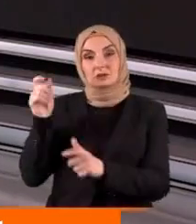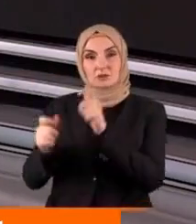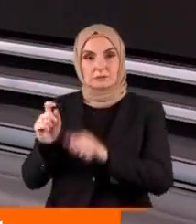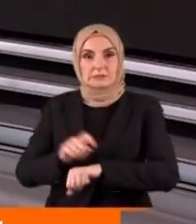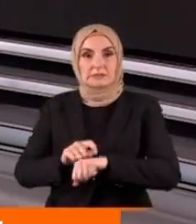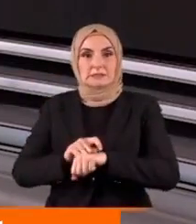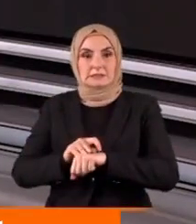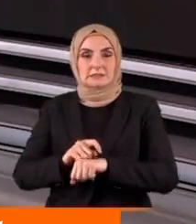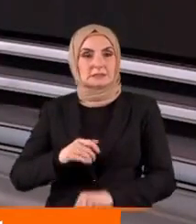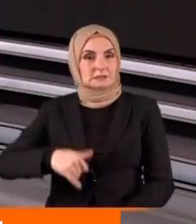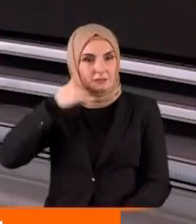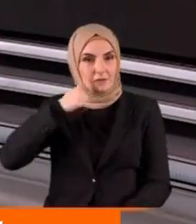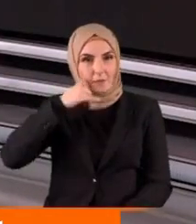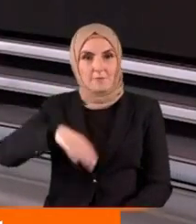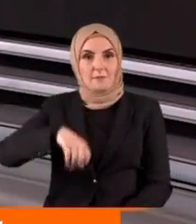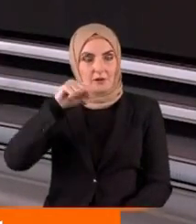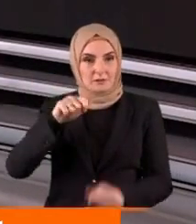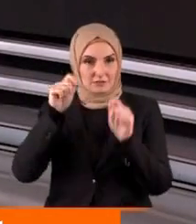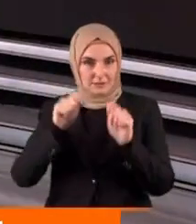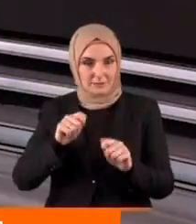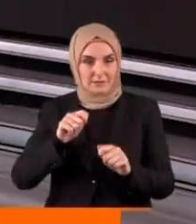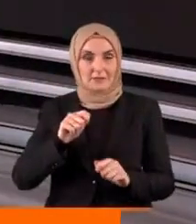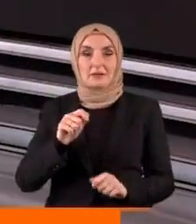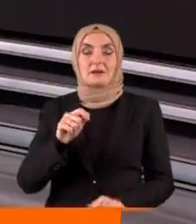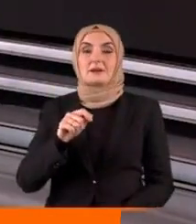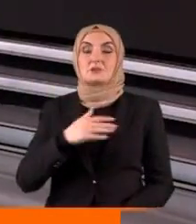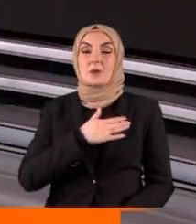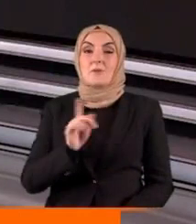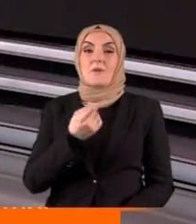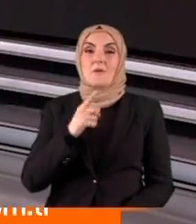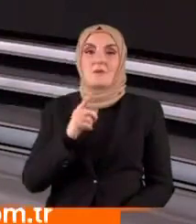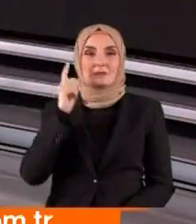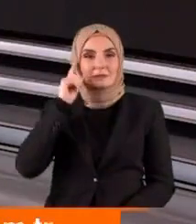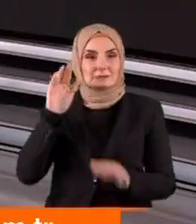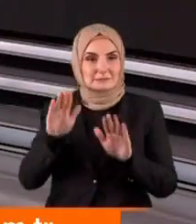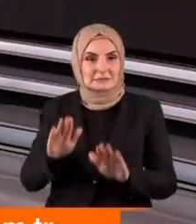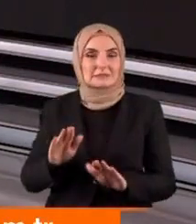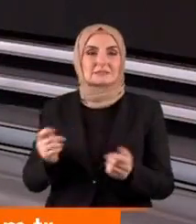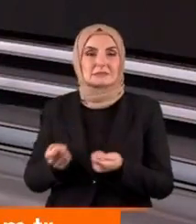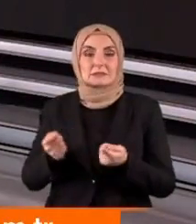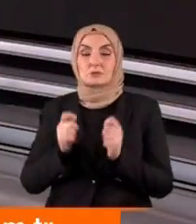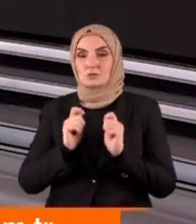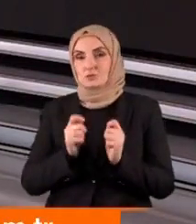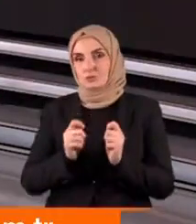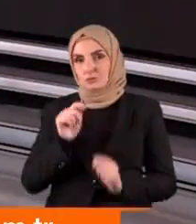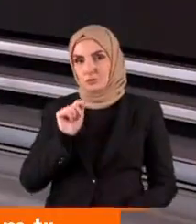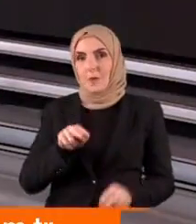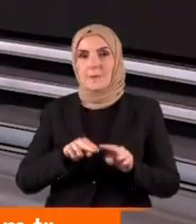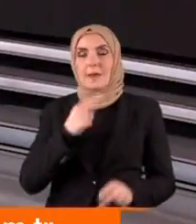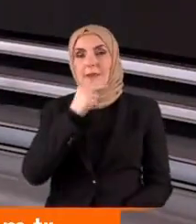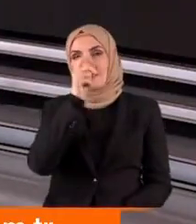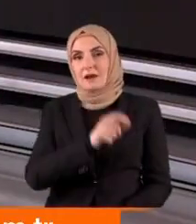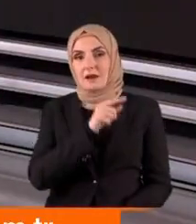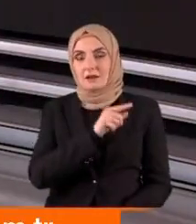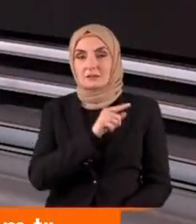yönetimi ise tepkileri güçlükle sakinleştirdi. Akşener'in Kılıçdaroğlu'nun adaylığına kapıları kapattığı "bu masa noter